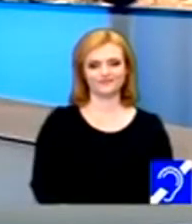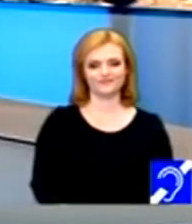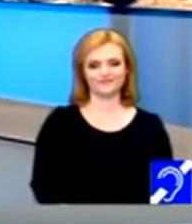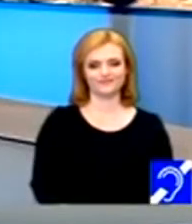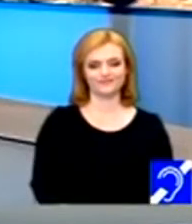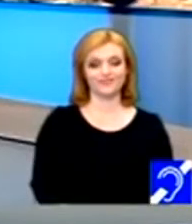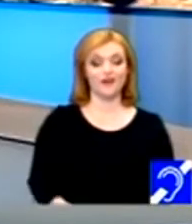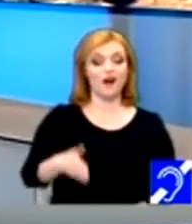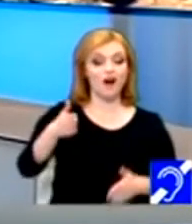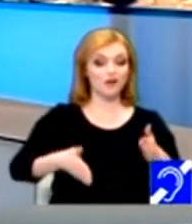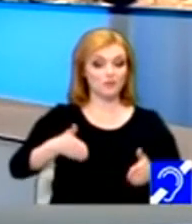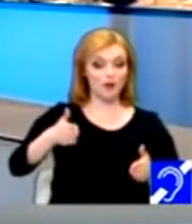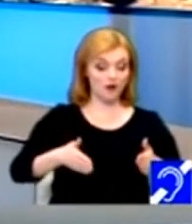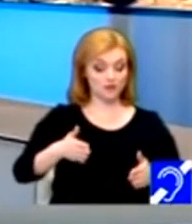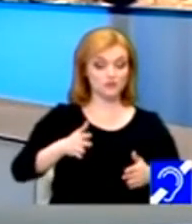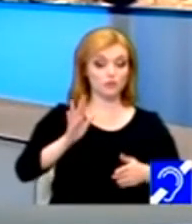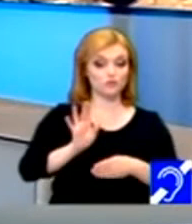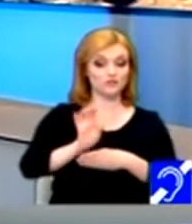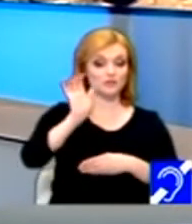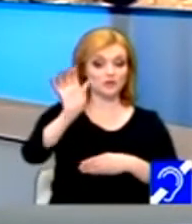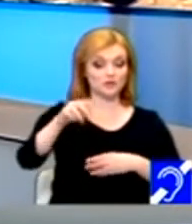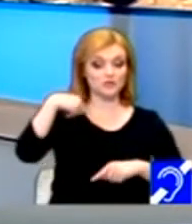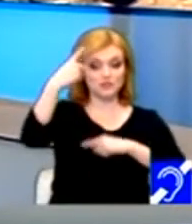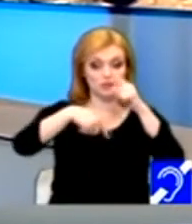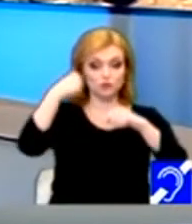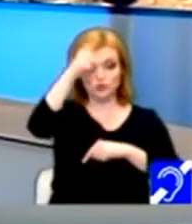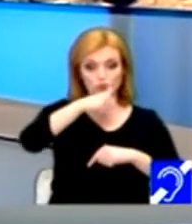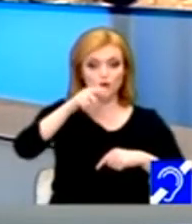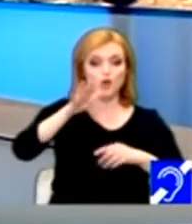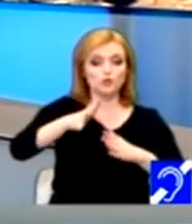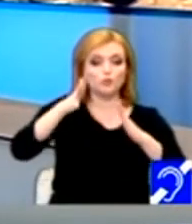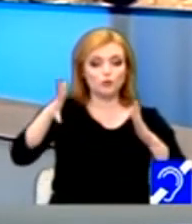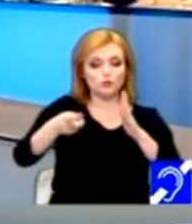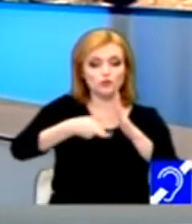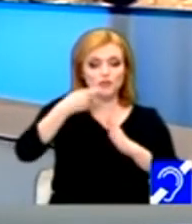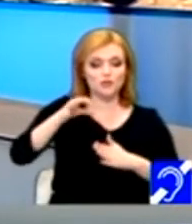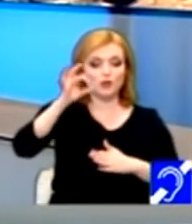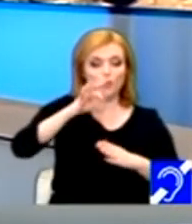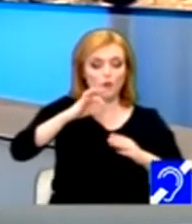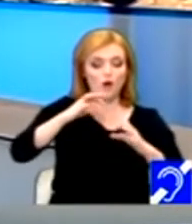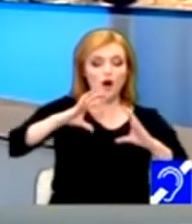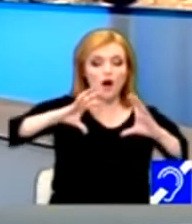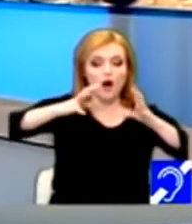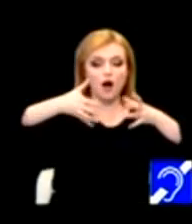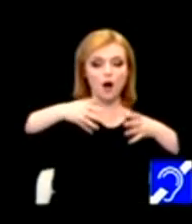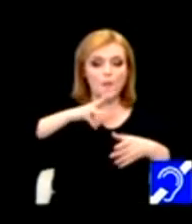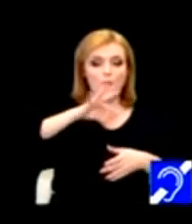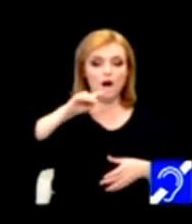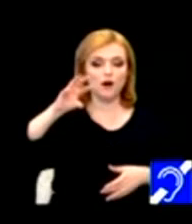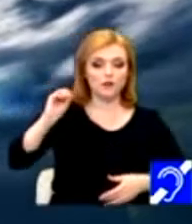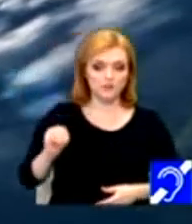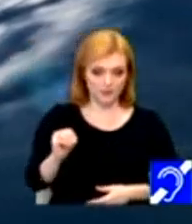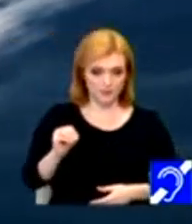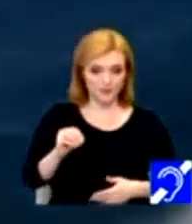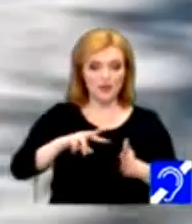O armată de roboți va fi trimisă anul viitor ca să studieze suprafața și atmosfera planetei Marte. Misiunea NASA, plănuită să înceapă în